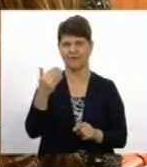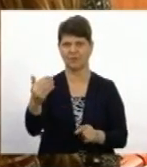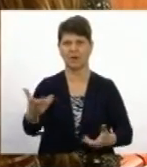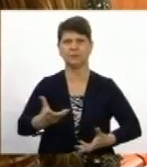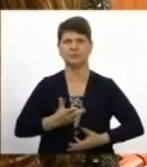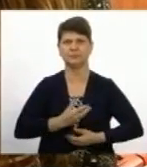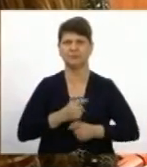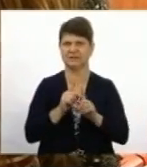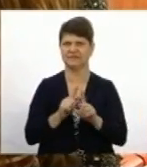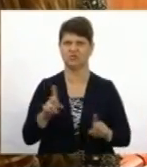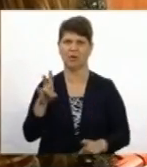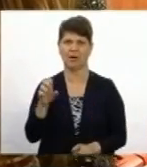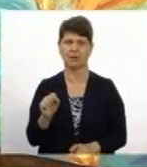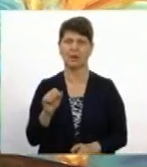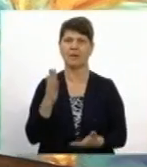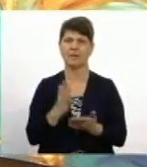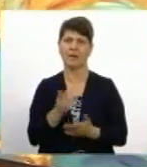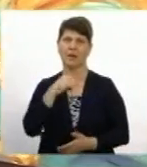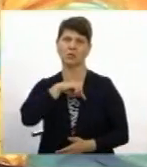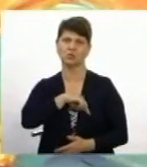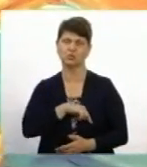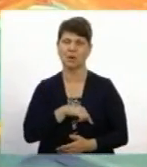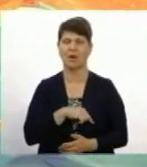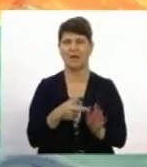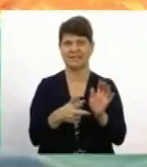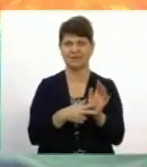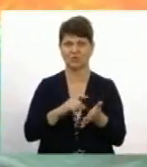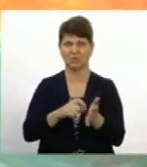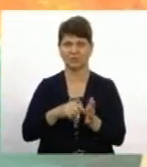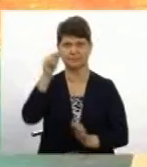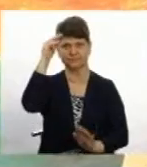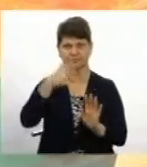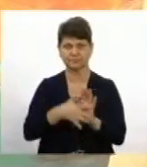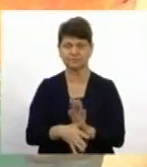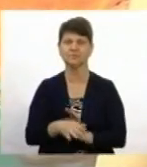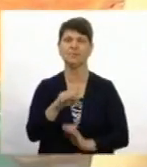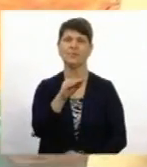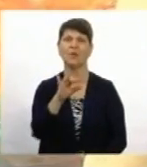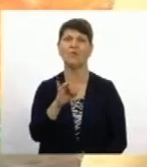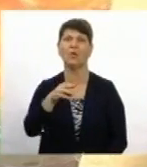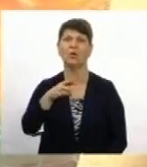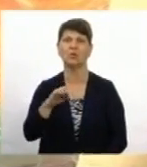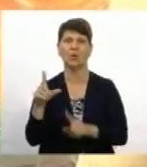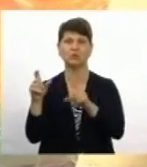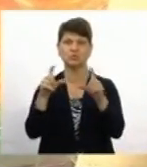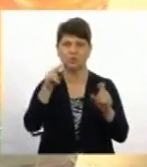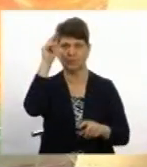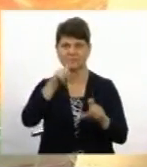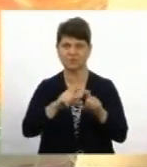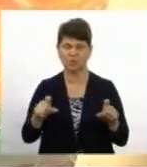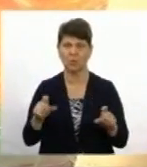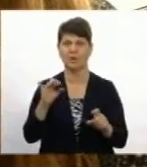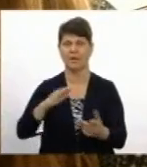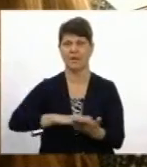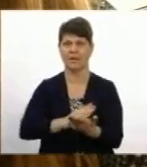вона незвичайна, в ній є душа. З 8 класу ми вивчали у школі Photoshop та CorelDRAW, растрова і векторна графіка,